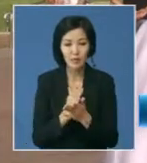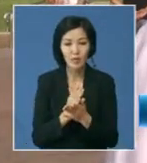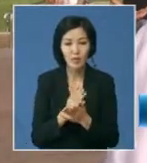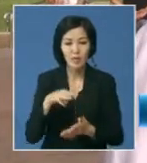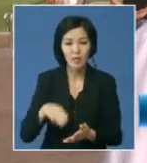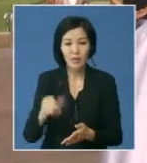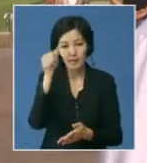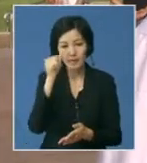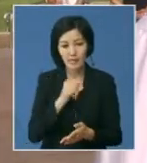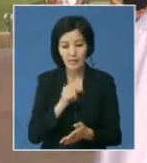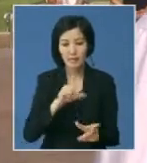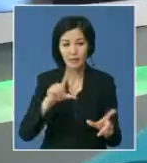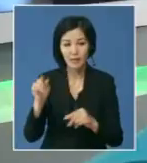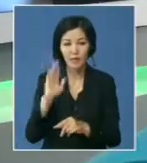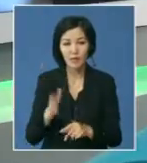айында 100 ерікті барып қайтады.